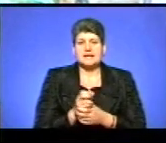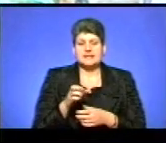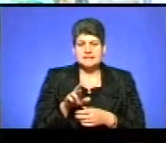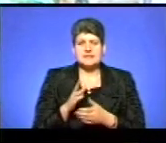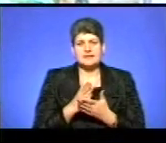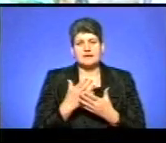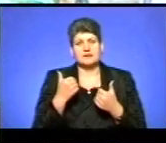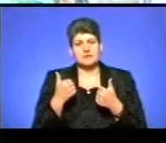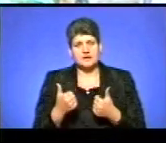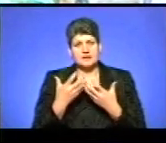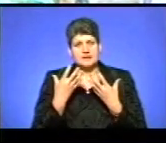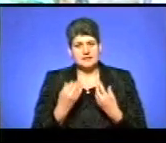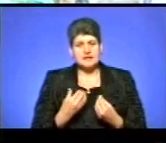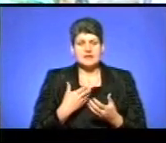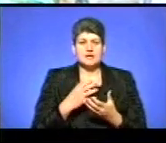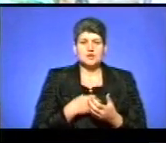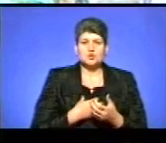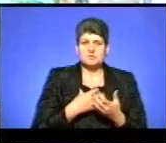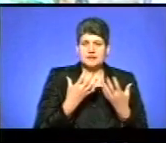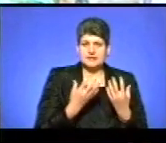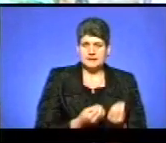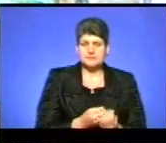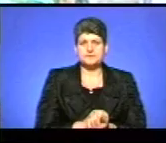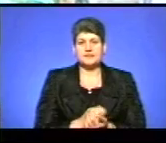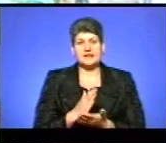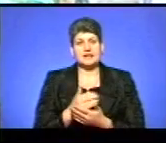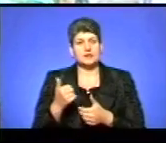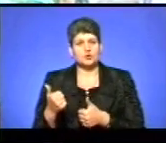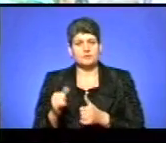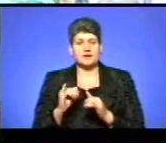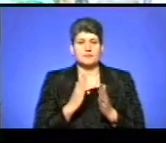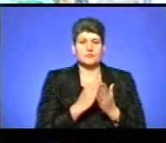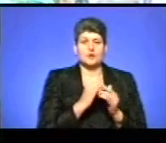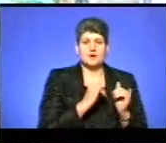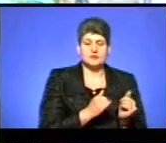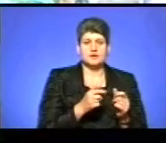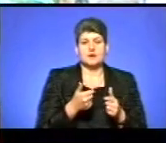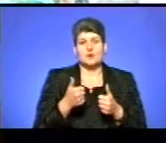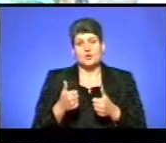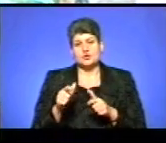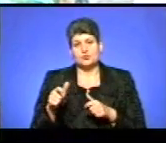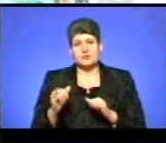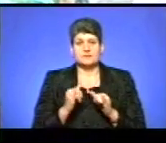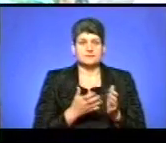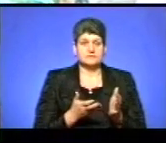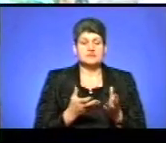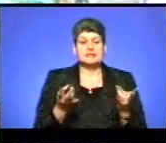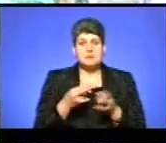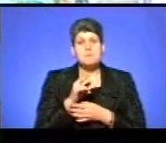гарні дні, є сумні дні. Є добре, є зле, є хороші люди, але треба